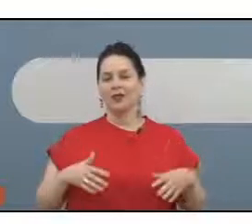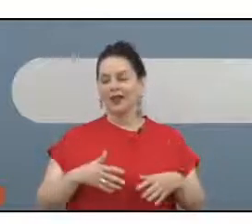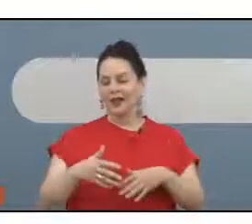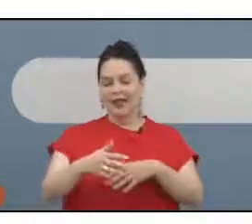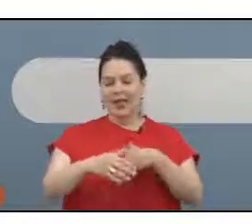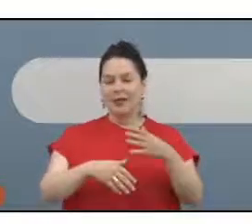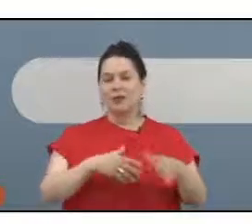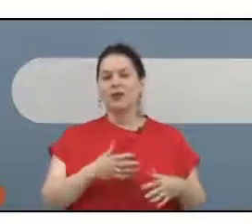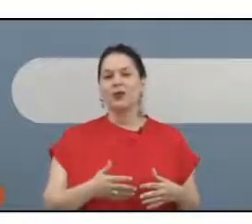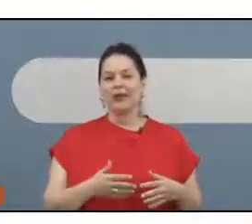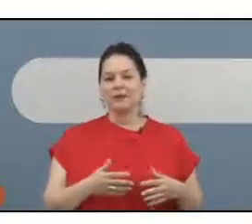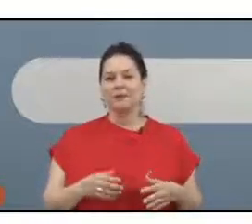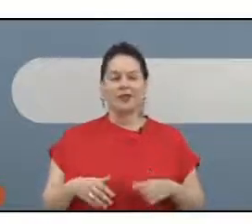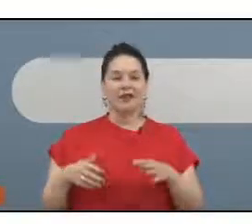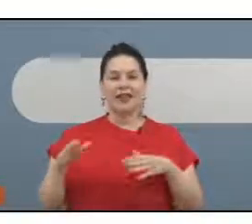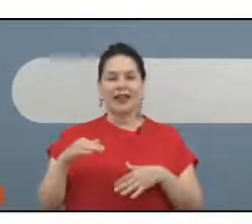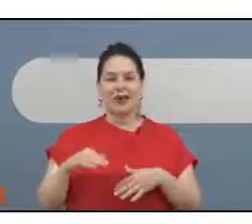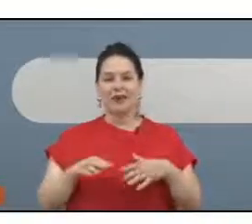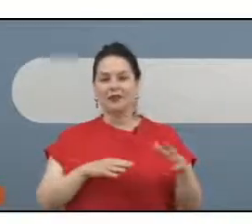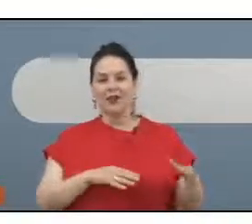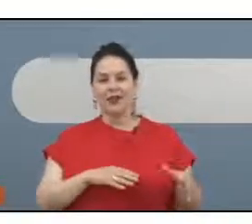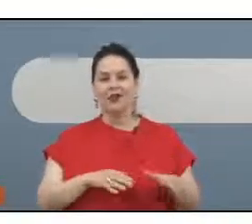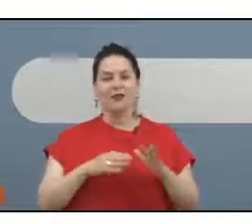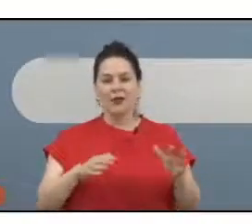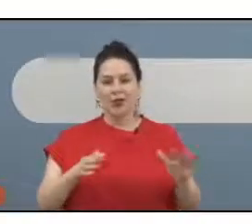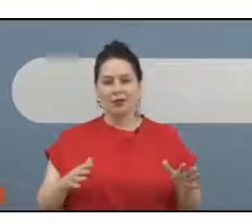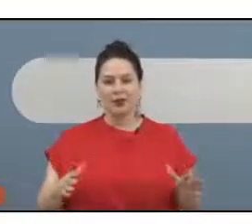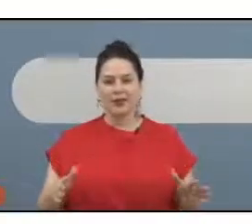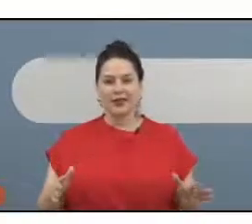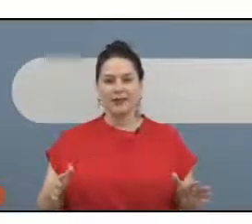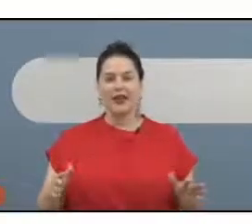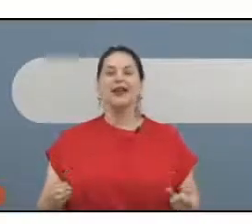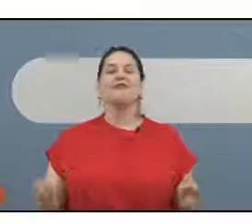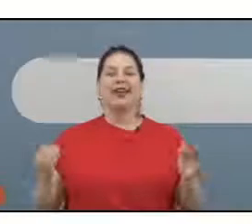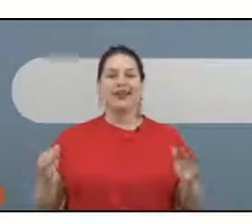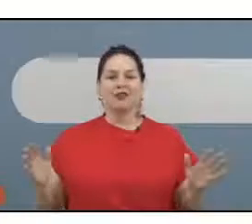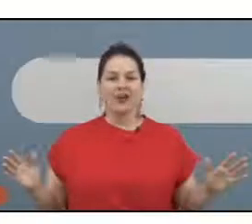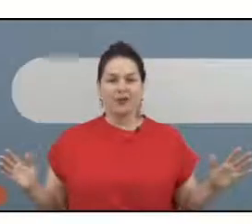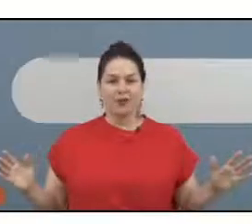ומסדרונות ופיתולים ועליות וירידות ומה שאתם לא